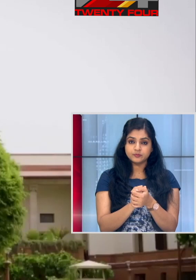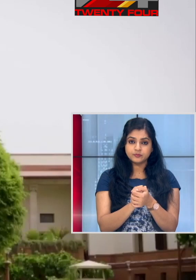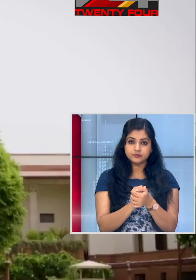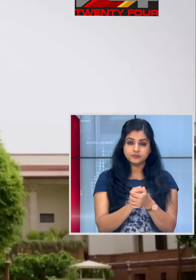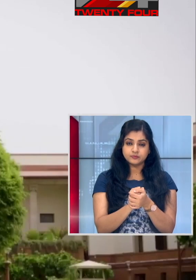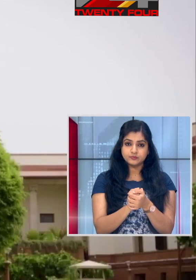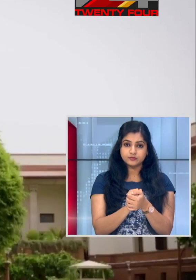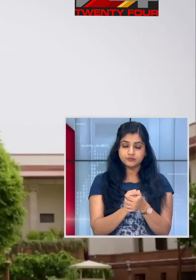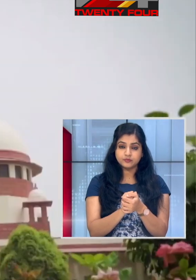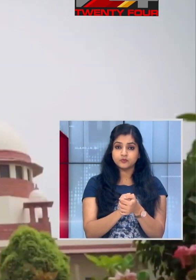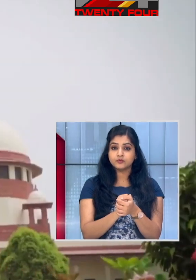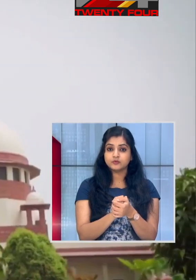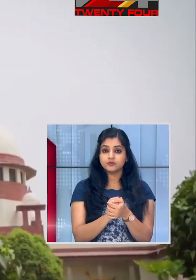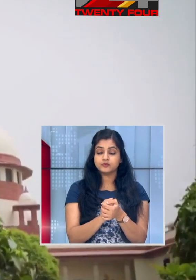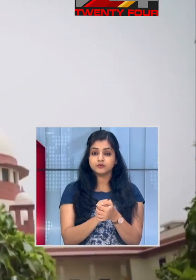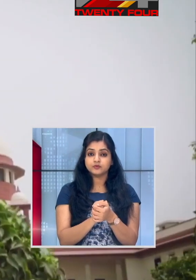കണ്ടെത്തണം